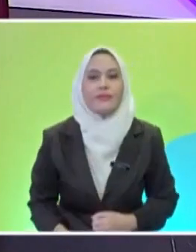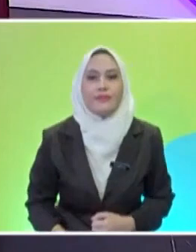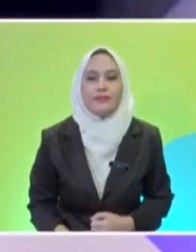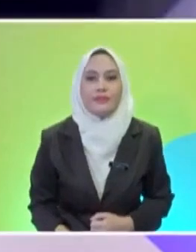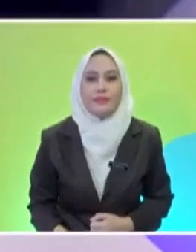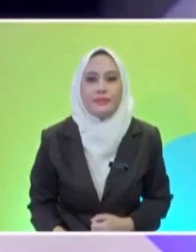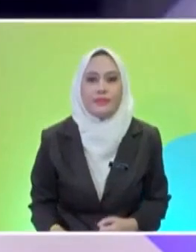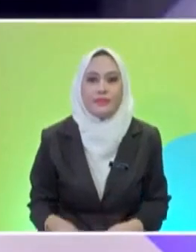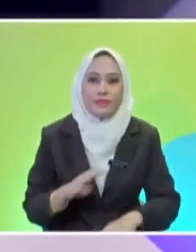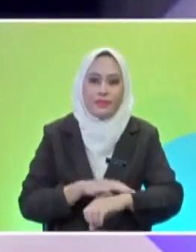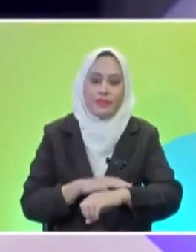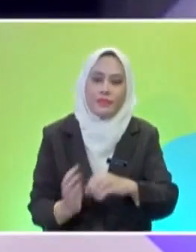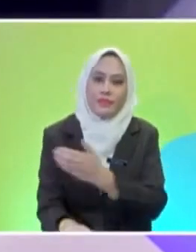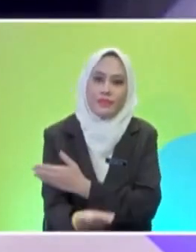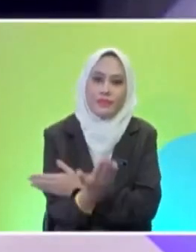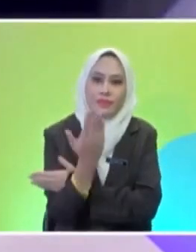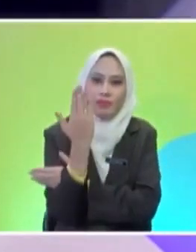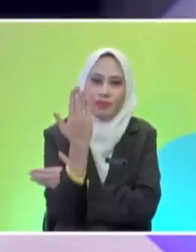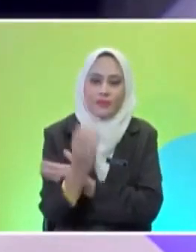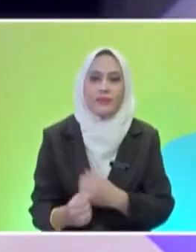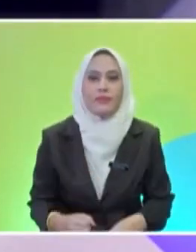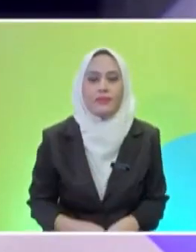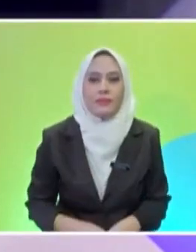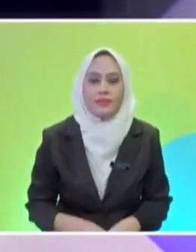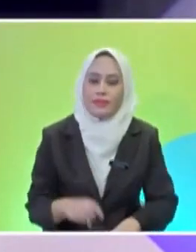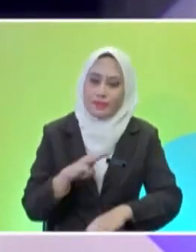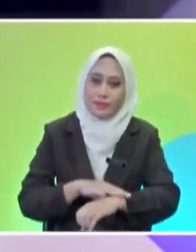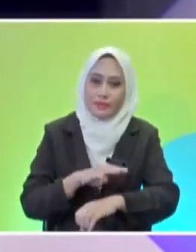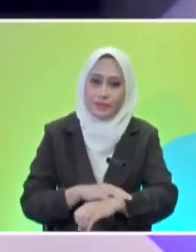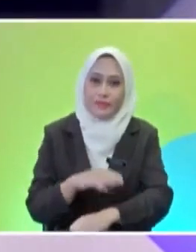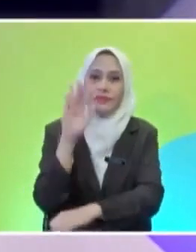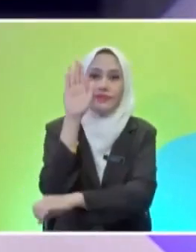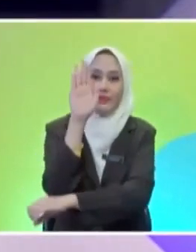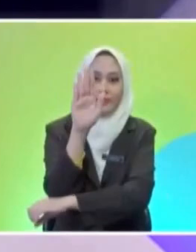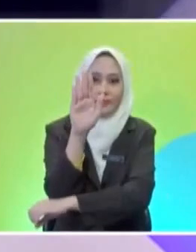pagi. Yang kedua, kita ada waktu tengah